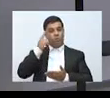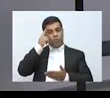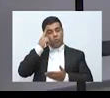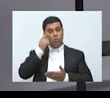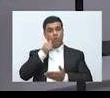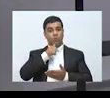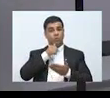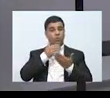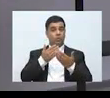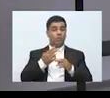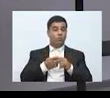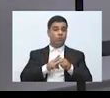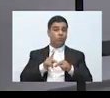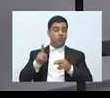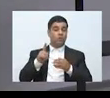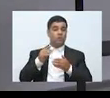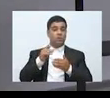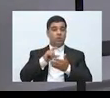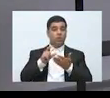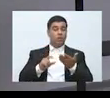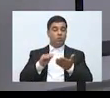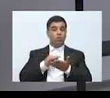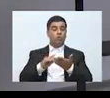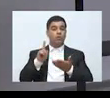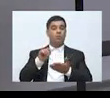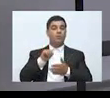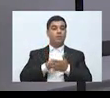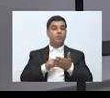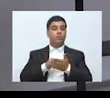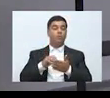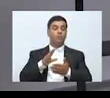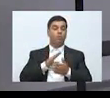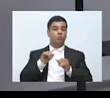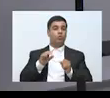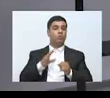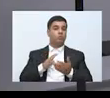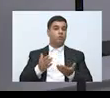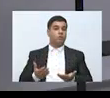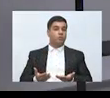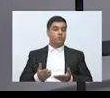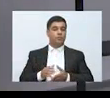aziz o'quvchilar, bu she'rning yozilishiga nima sabab bo'lgan bo'lishi mumkin?